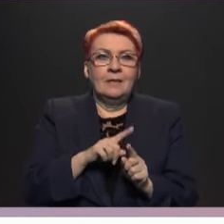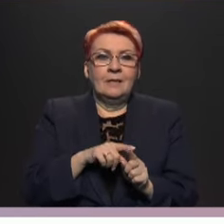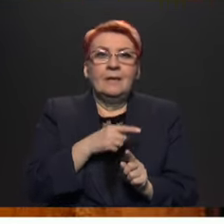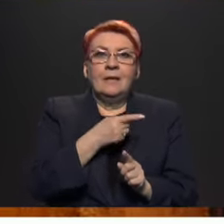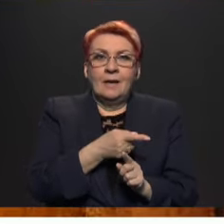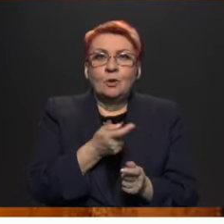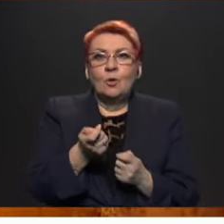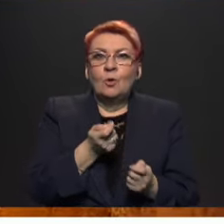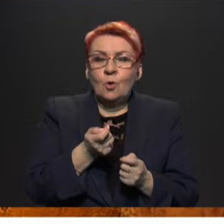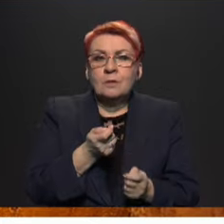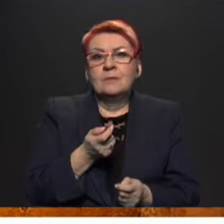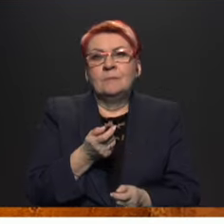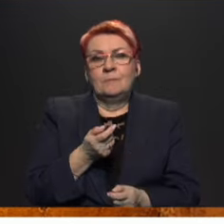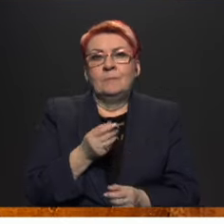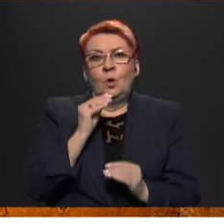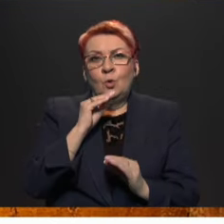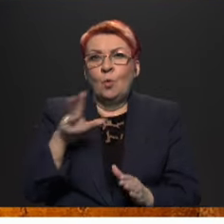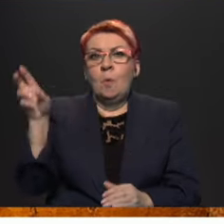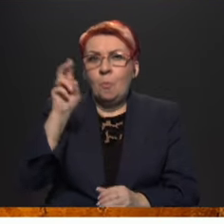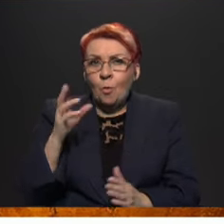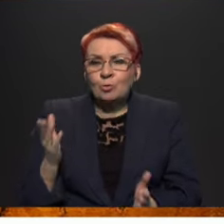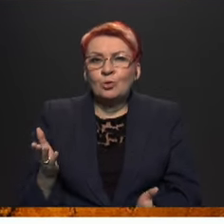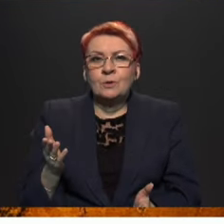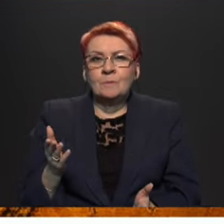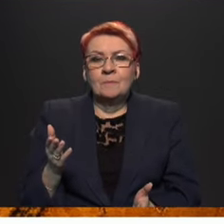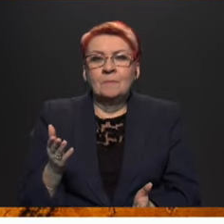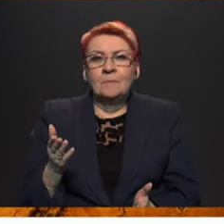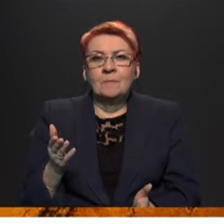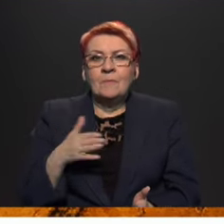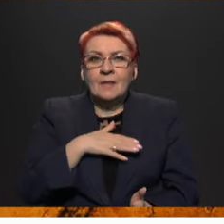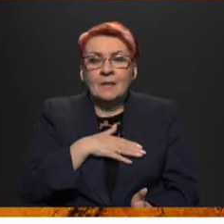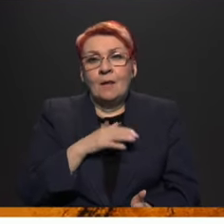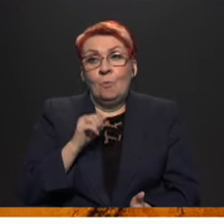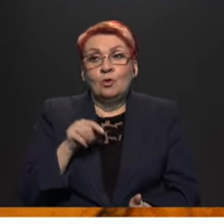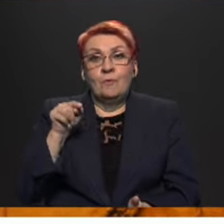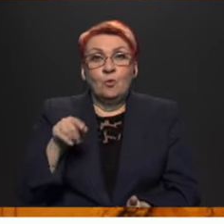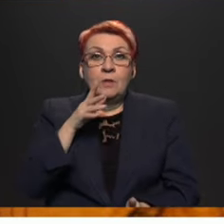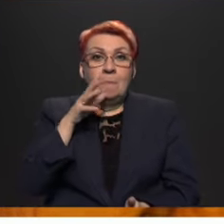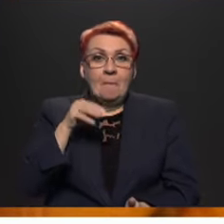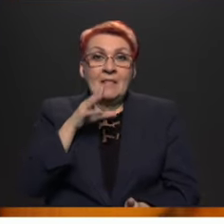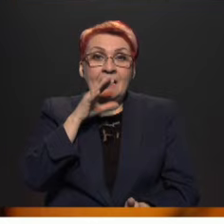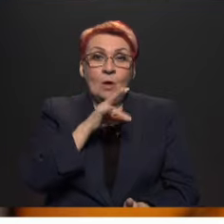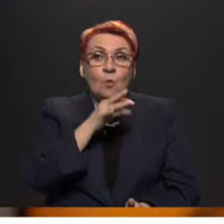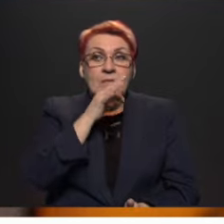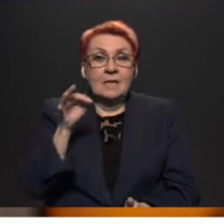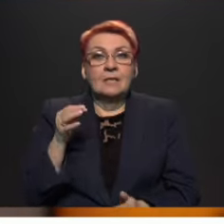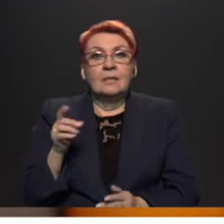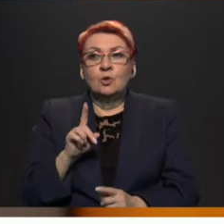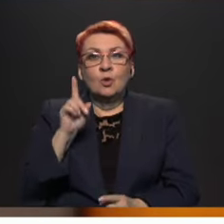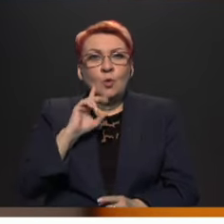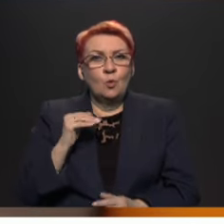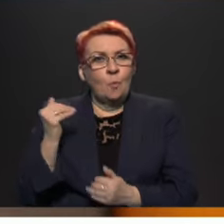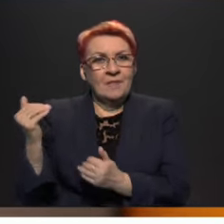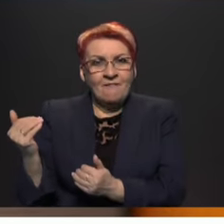Священным Писанием и Духом Божиим. И кто знает, может быть, именно в тот момент, когда он сказал что-то неудобное для